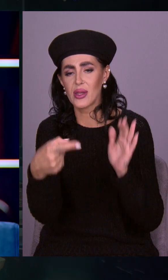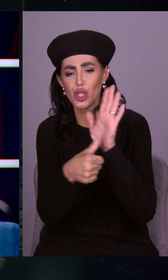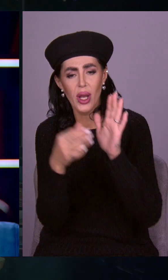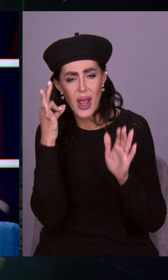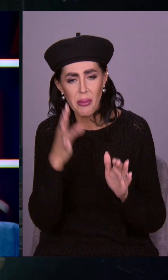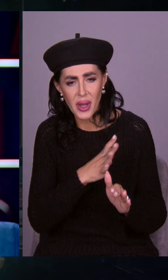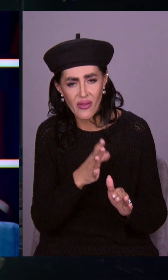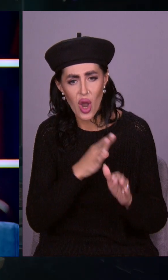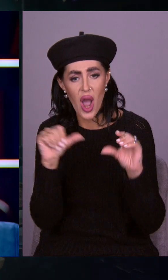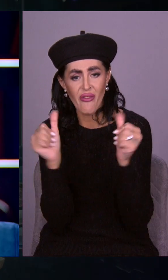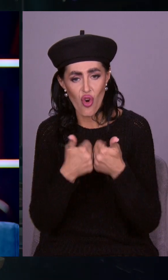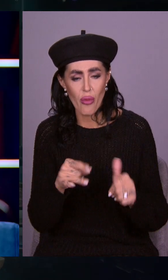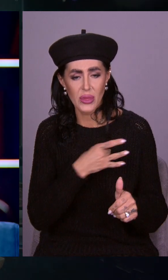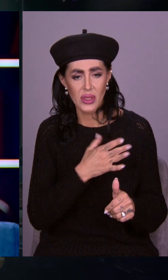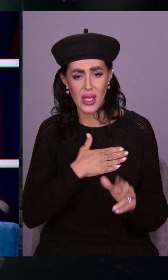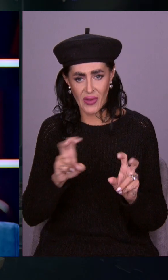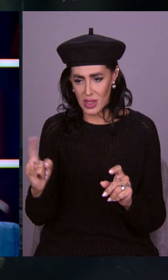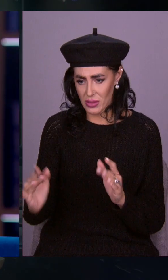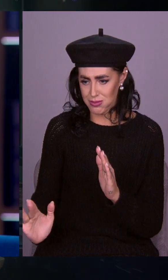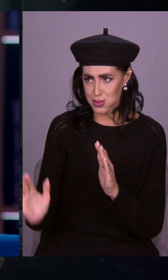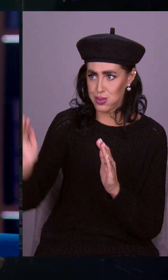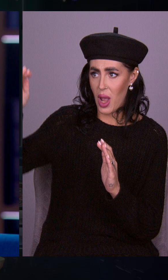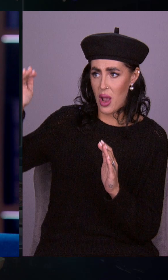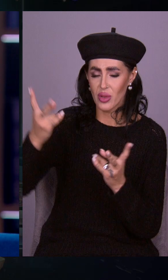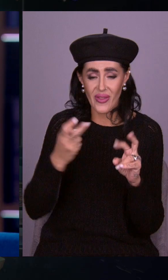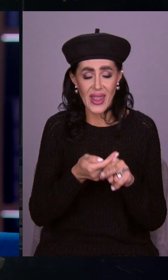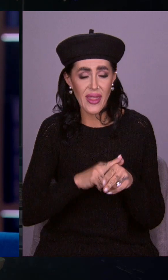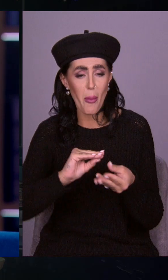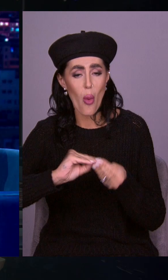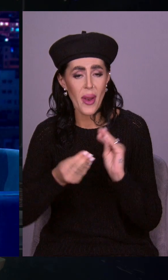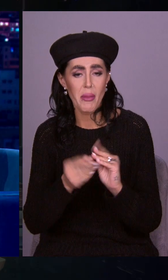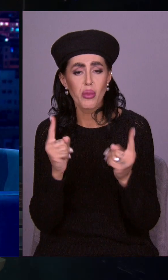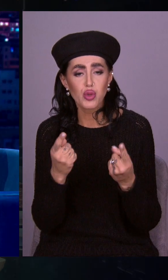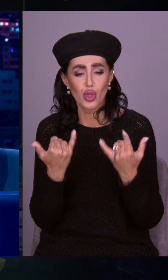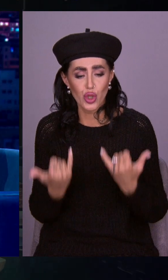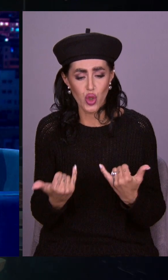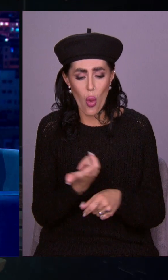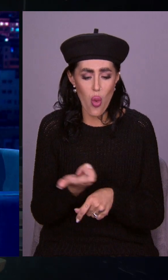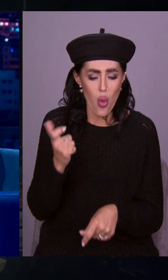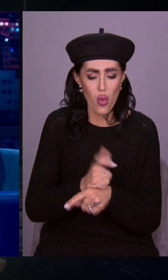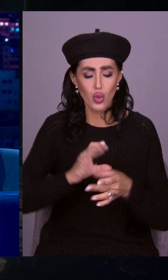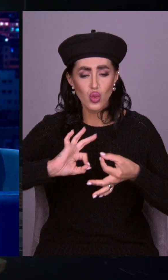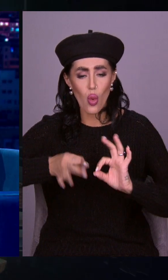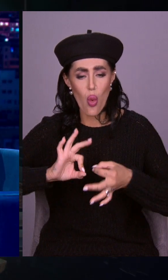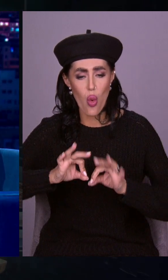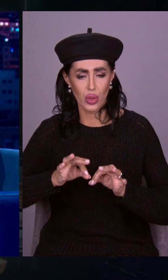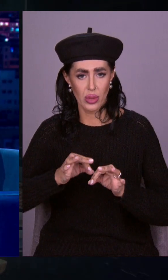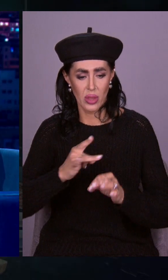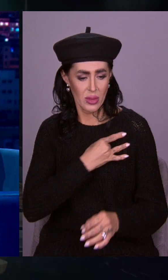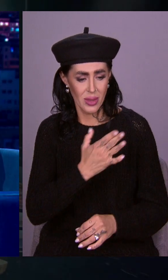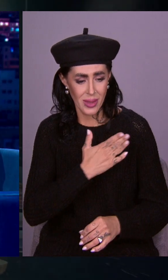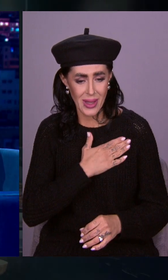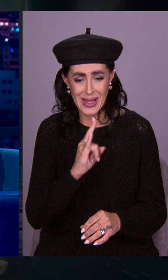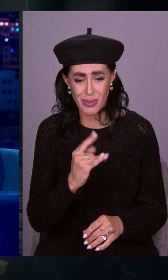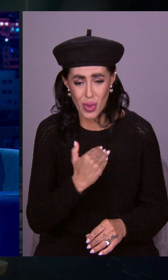тривати. Ти серйозно? Так, так, дитина ж росте. От в цьому та й проблема. Вона ж росте не в тому середовищі, так, так, в якому хотілося. От в цьому найбільша біда